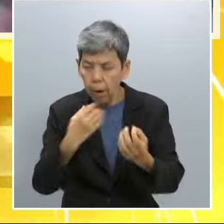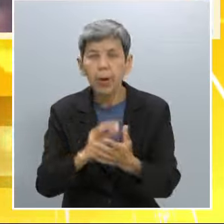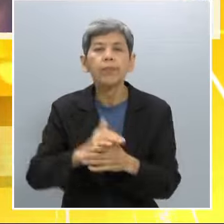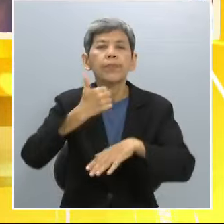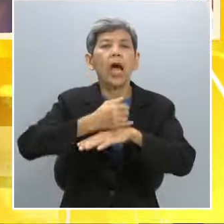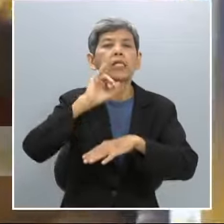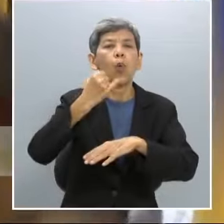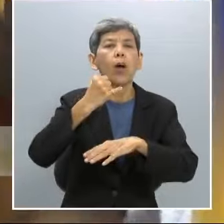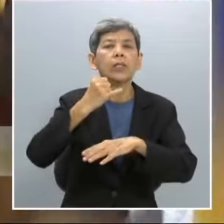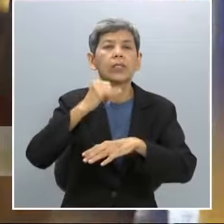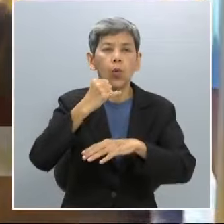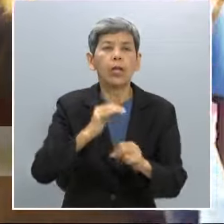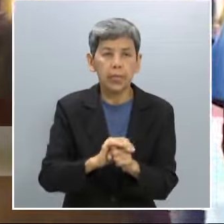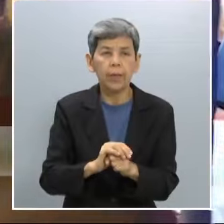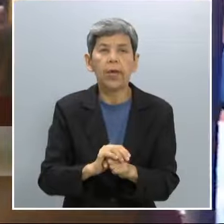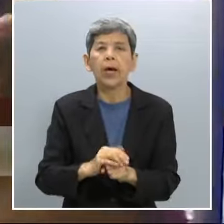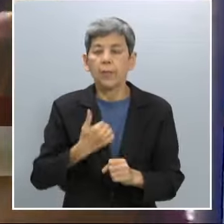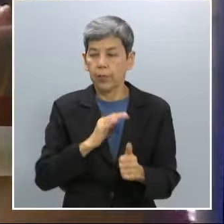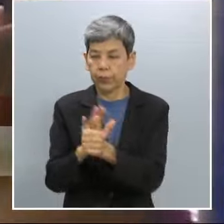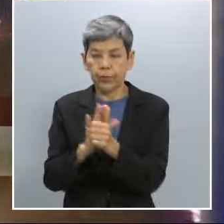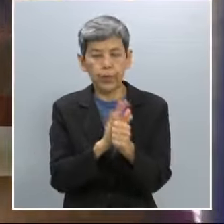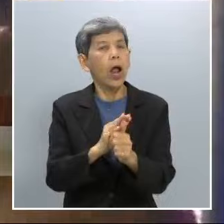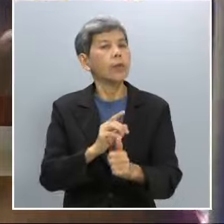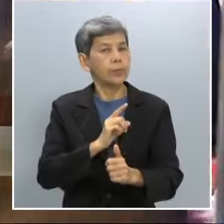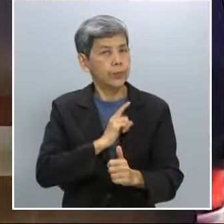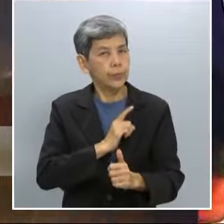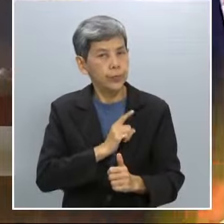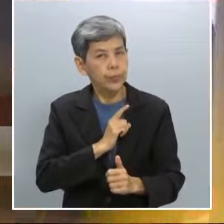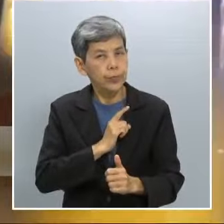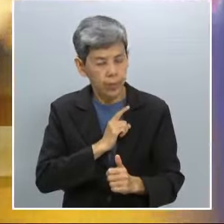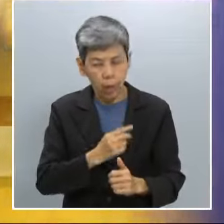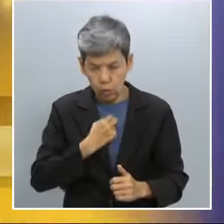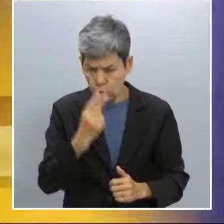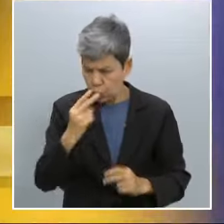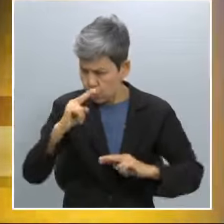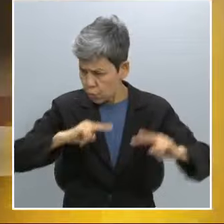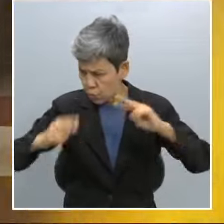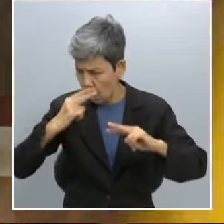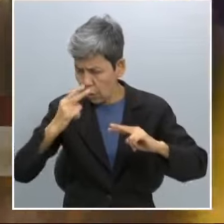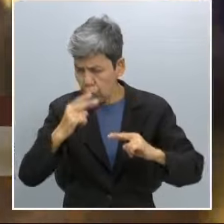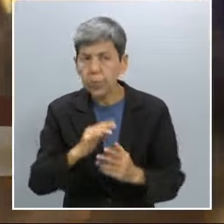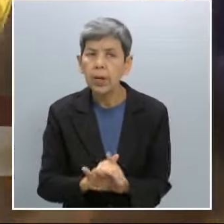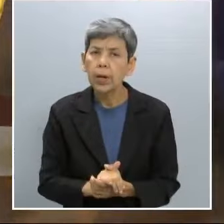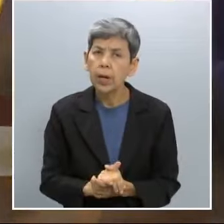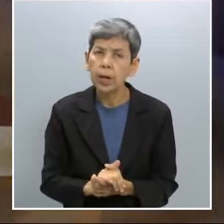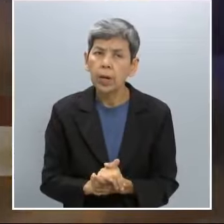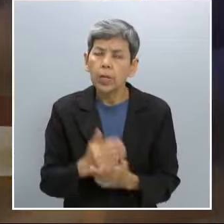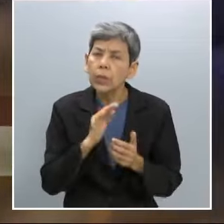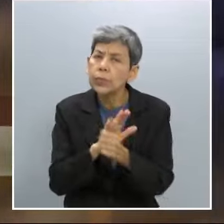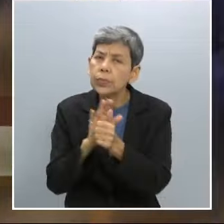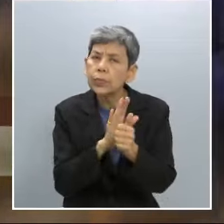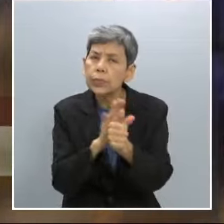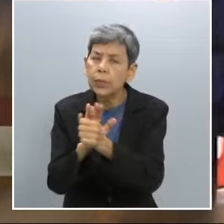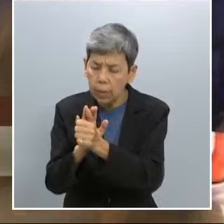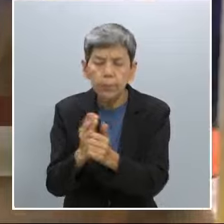าให้ท่านรองปลัดที่ดูแลจังหวัดนี้อยู่เนี่ยผมจะคอยติดตามเรื่อยๆว่าจะต้องให้การดูแลพ่อ